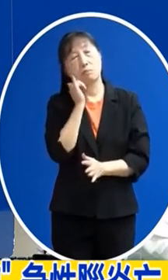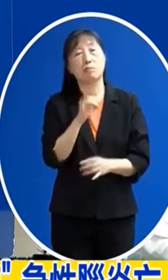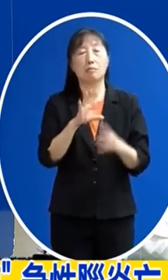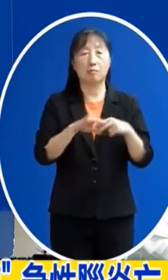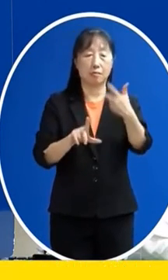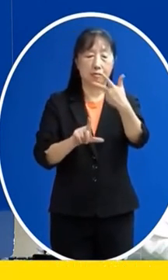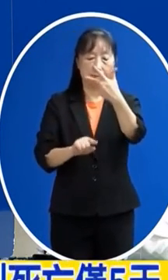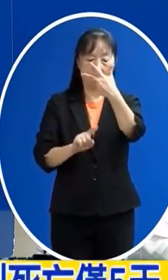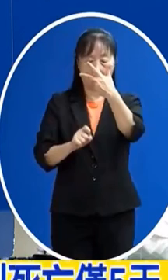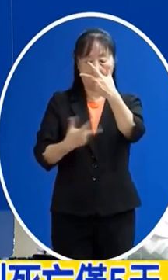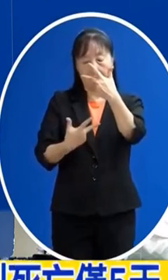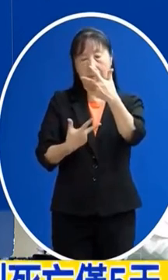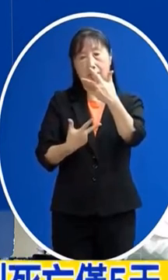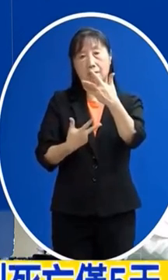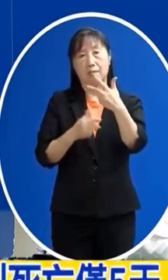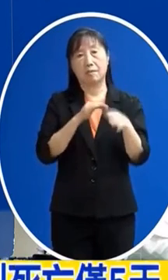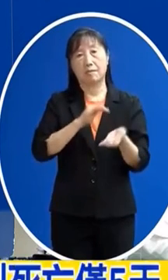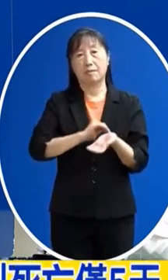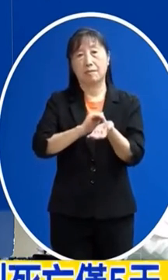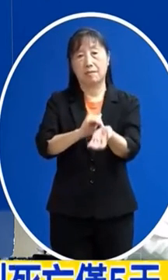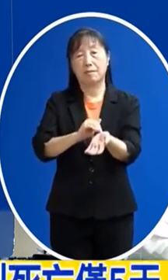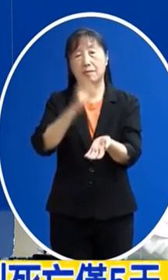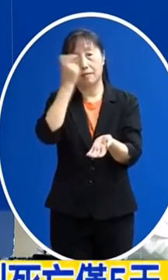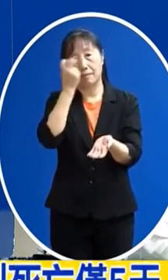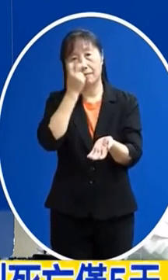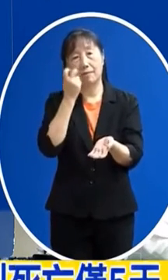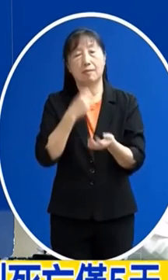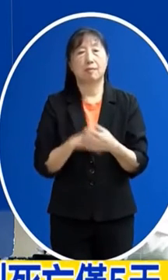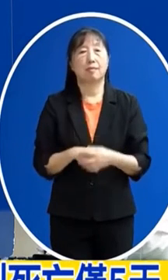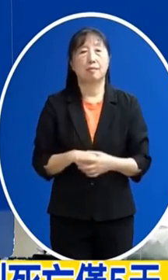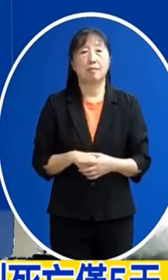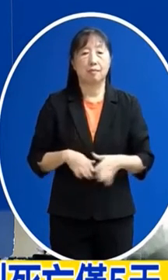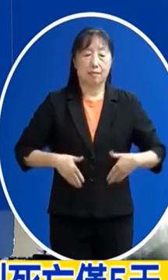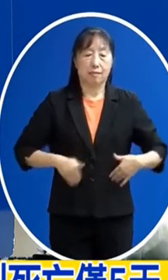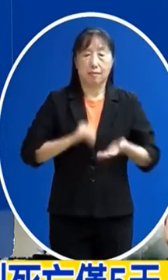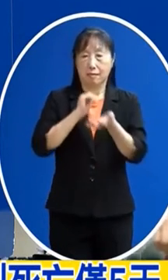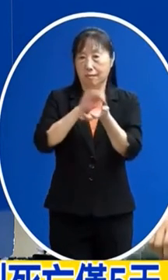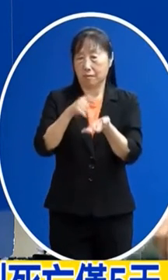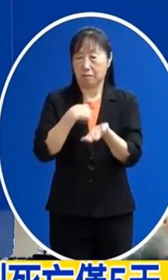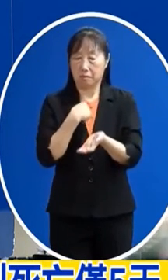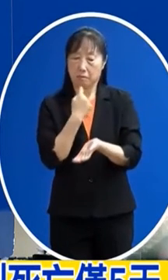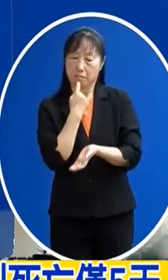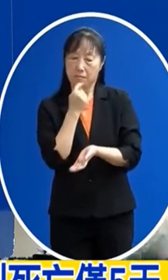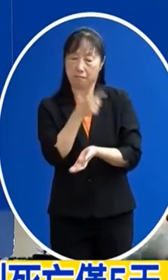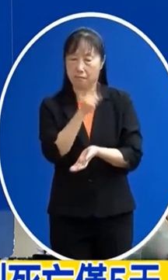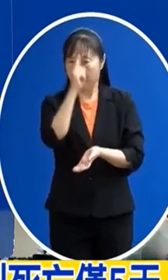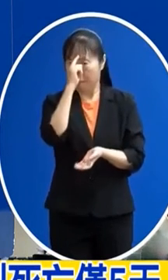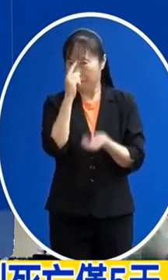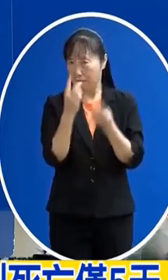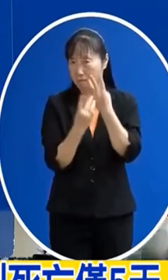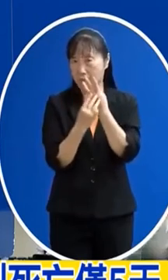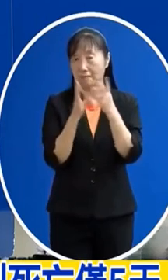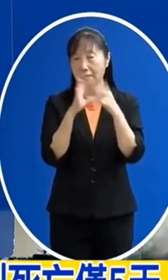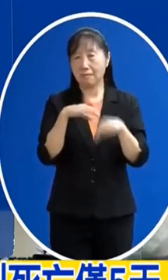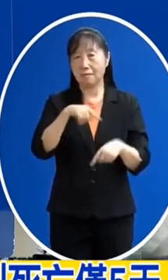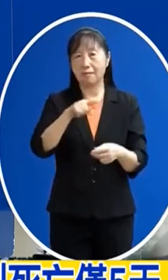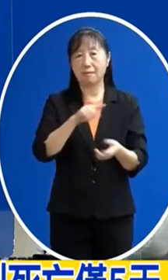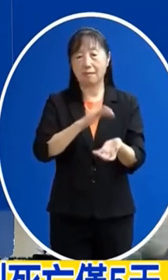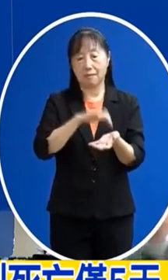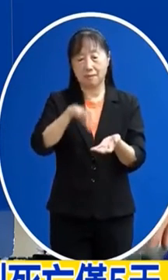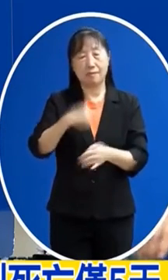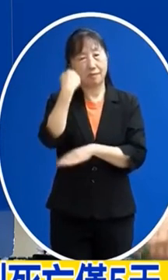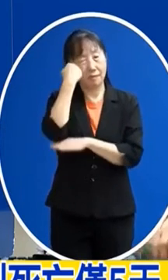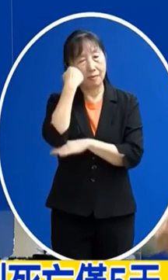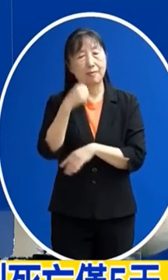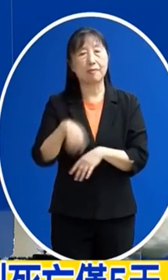在7月17号的时候带到急诊去检查哦，那在急诊这边有怀疑是脑膜炎，所以有收住院哦，给予